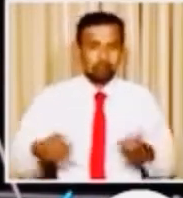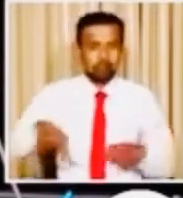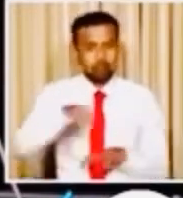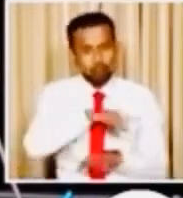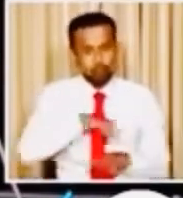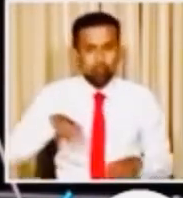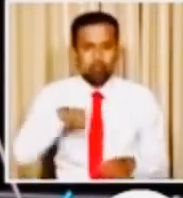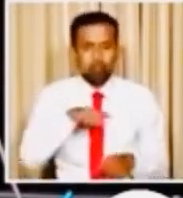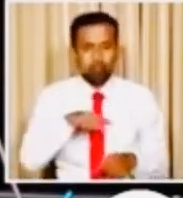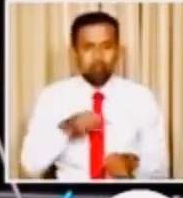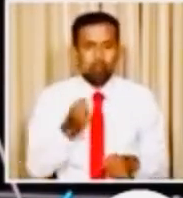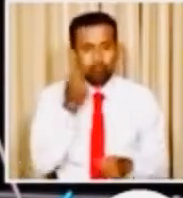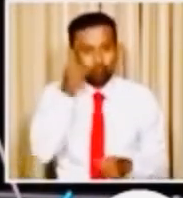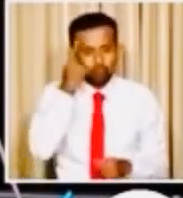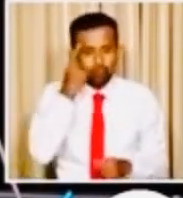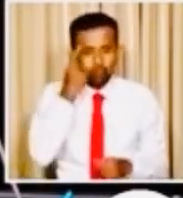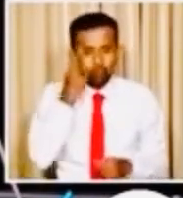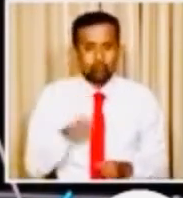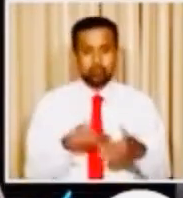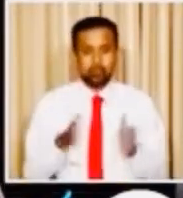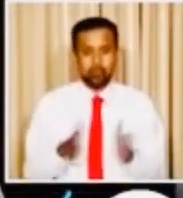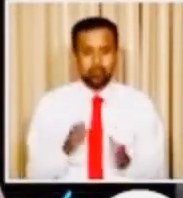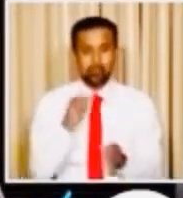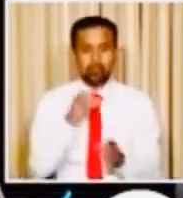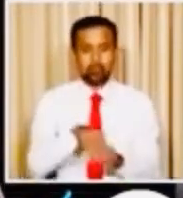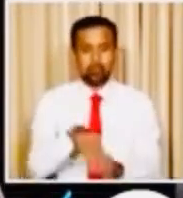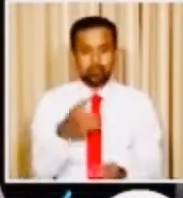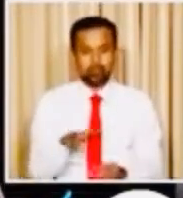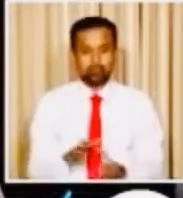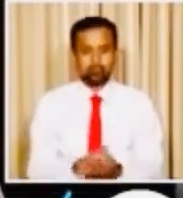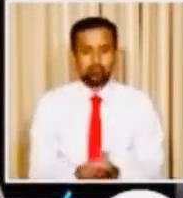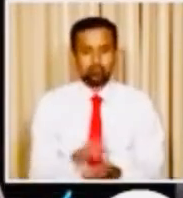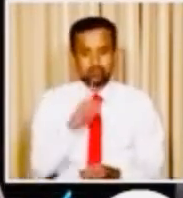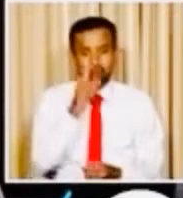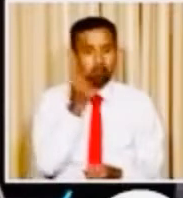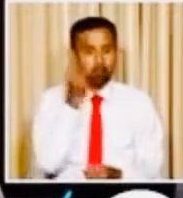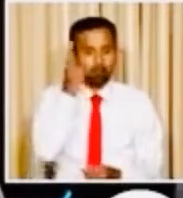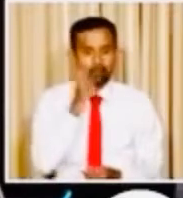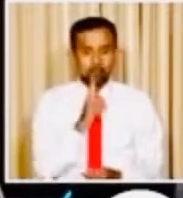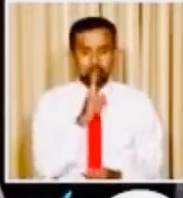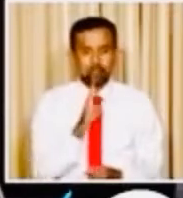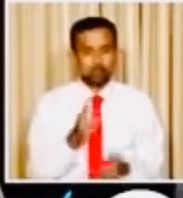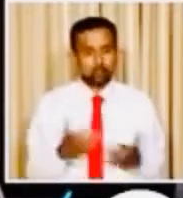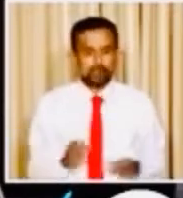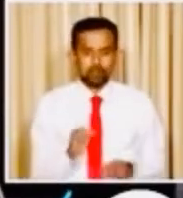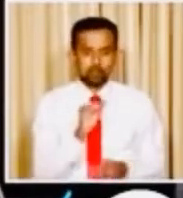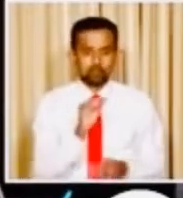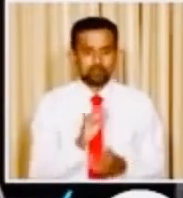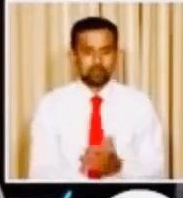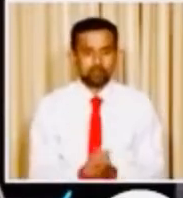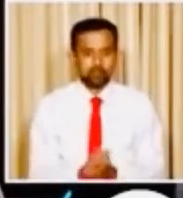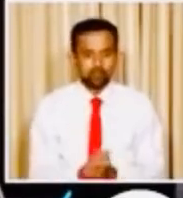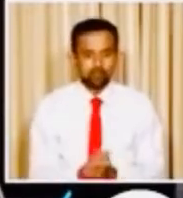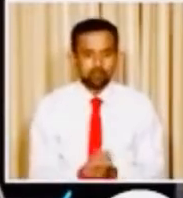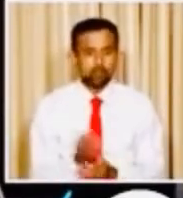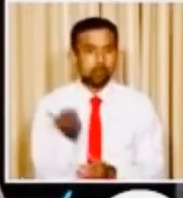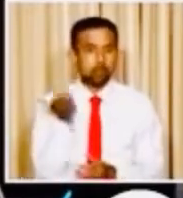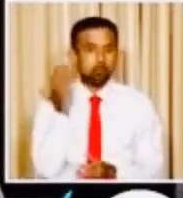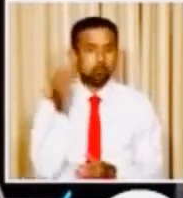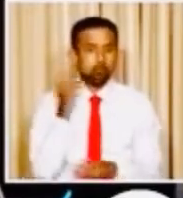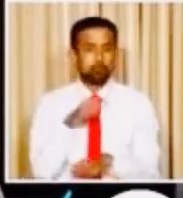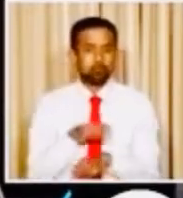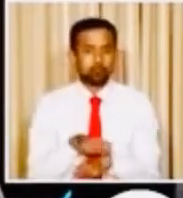මේ යෝජනා අනුමත කරයි. එක කාරණයක් විතරක් මම කියලා අවසාන කරනවා ගරු අමාත්‍යතුමනි. පහුගිය කාලේ